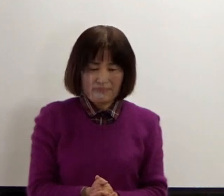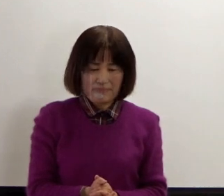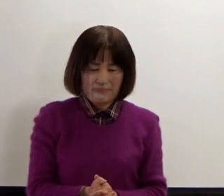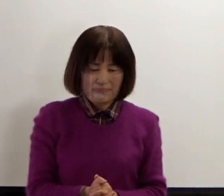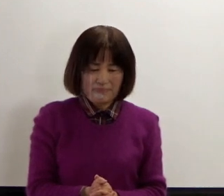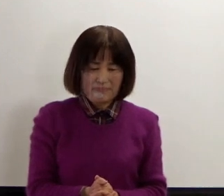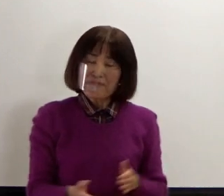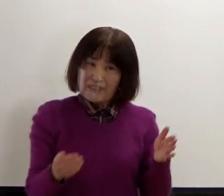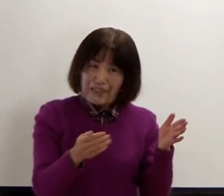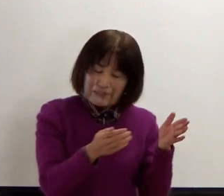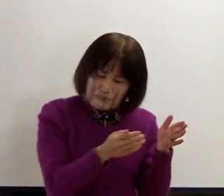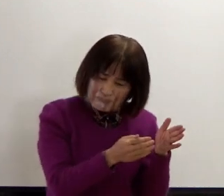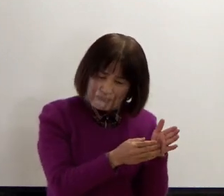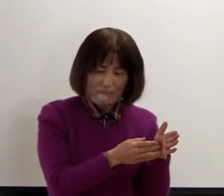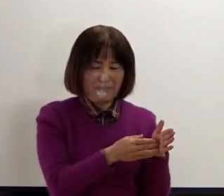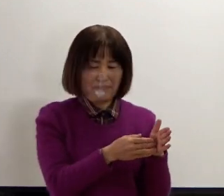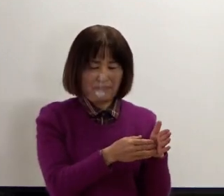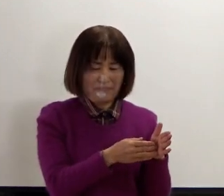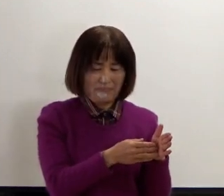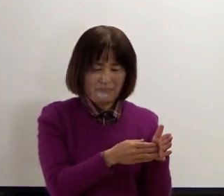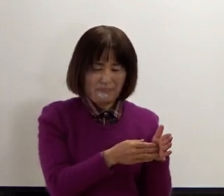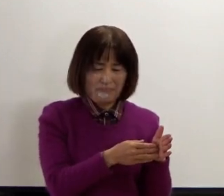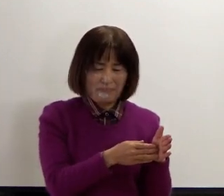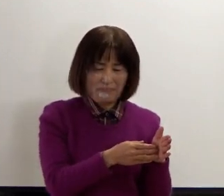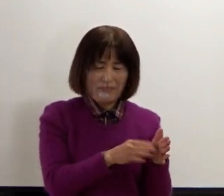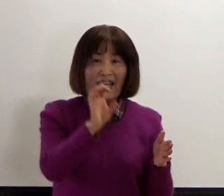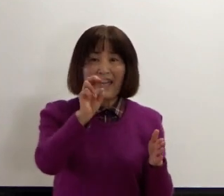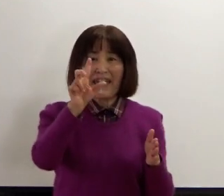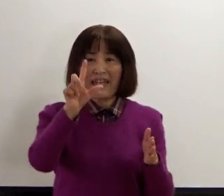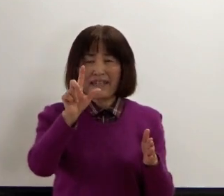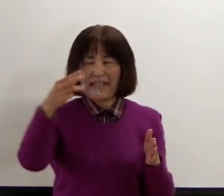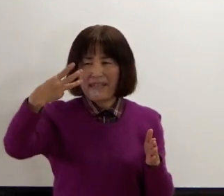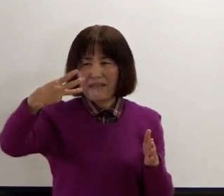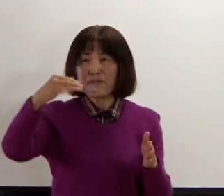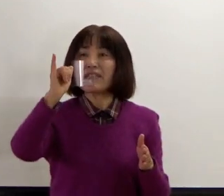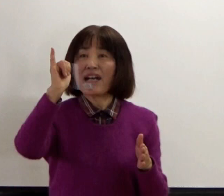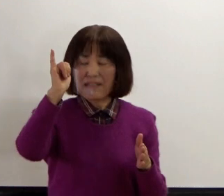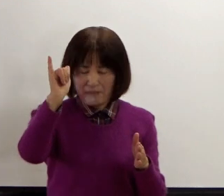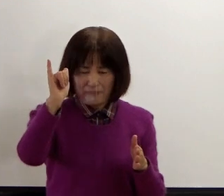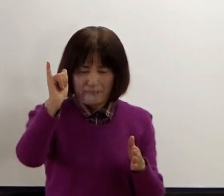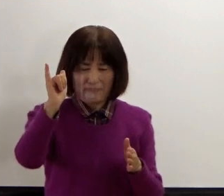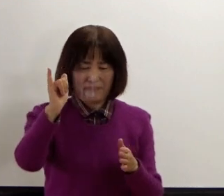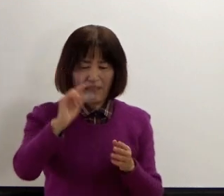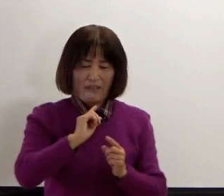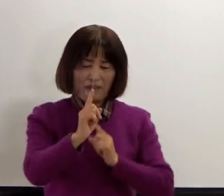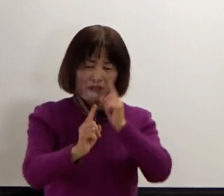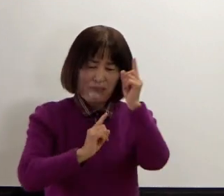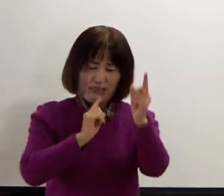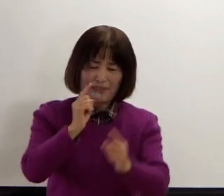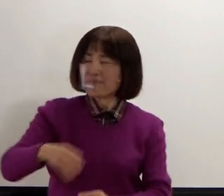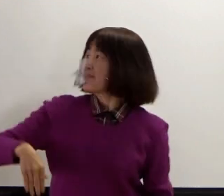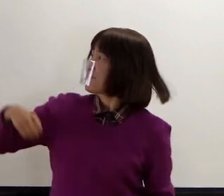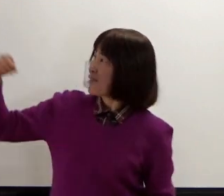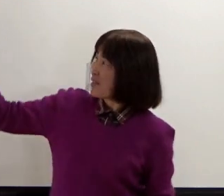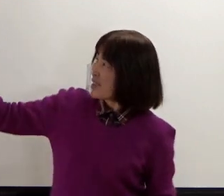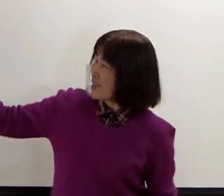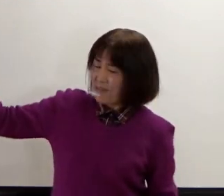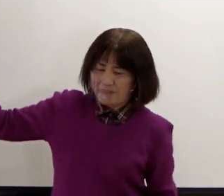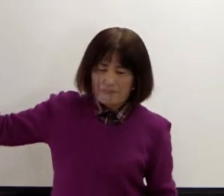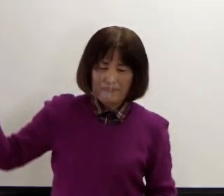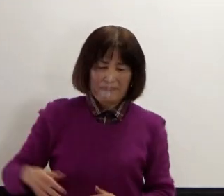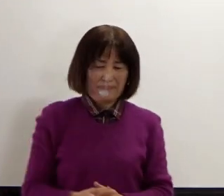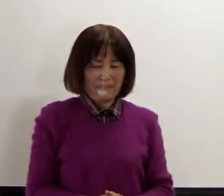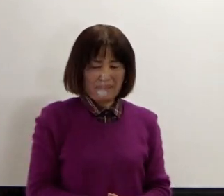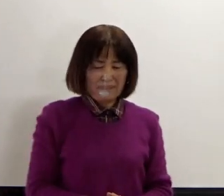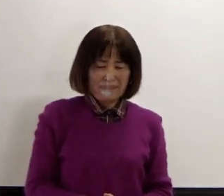最後に、これはエレミアの言葉ですけれども、この話を読みながらね、このエ